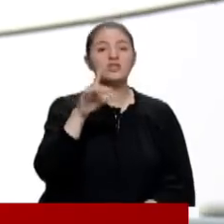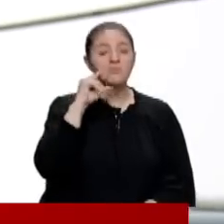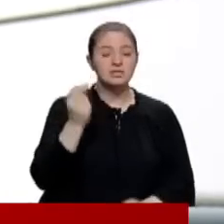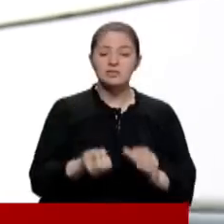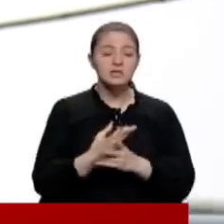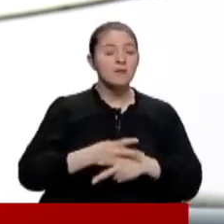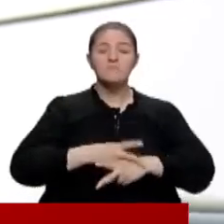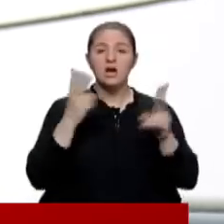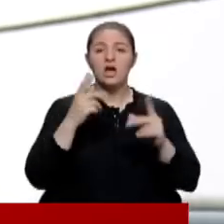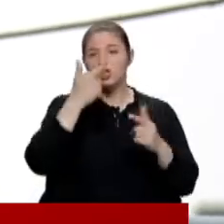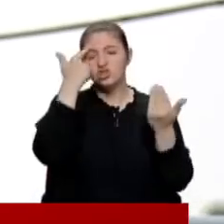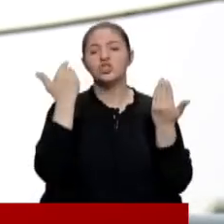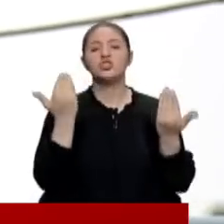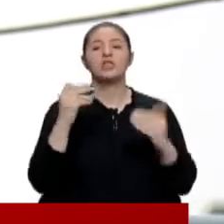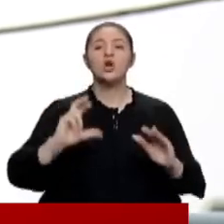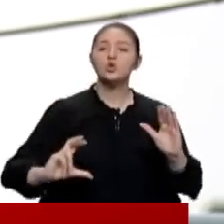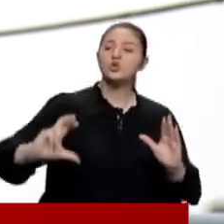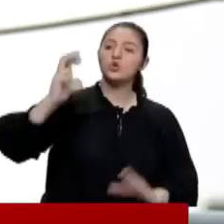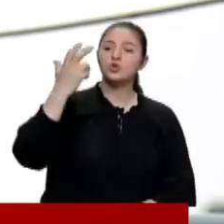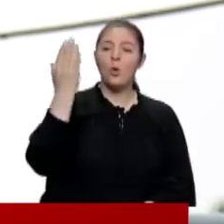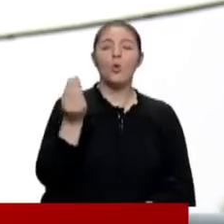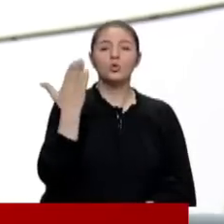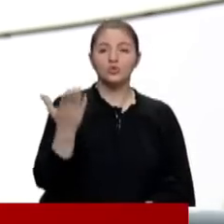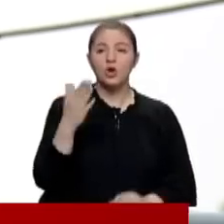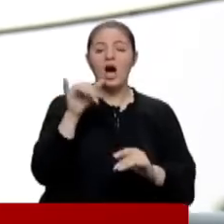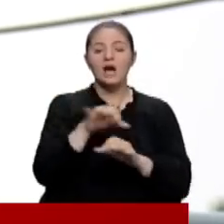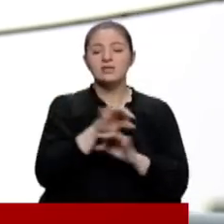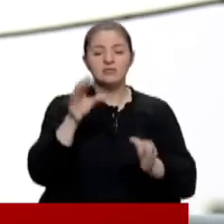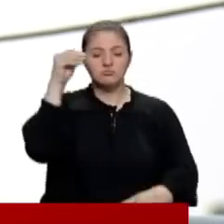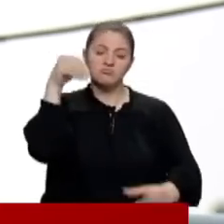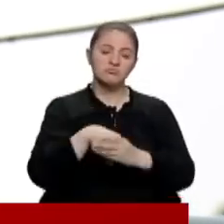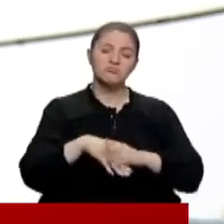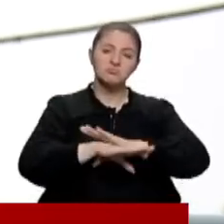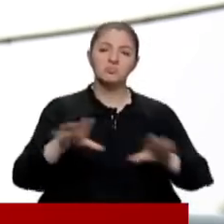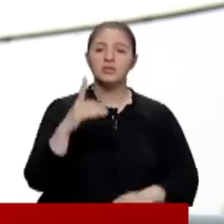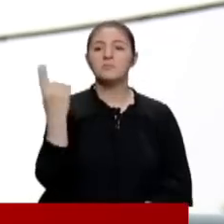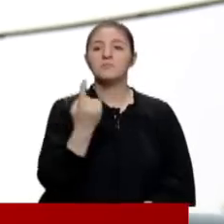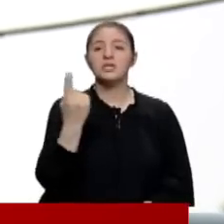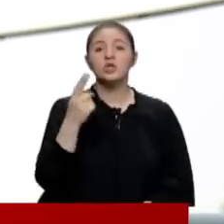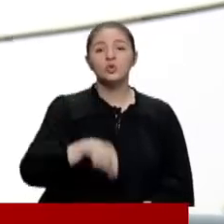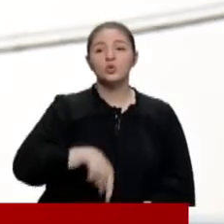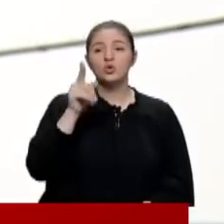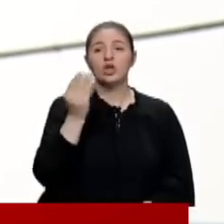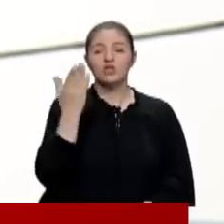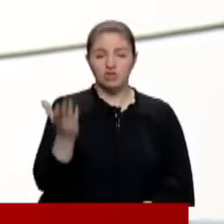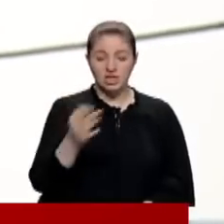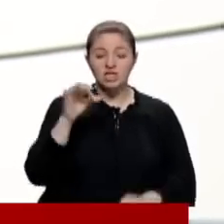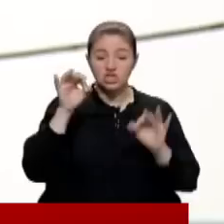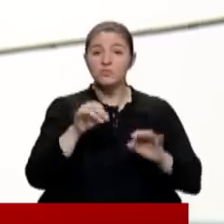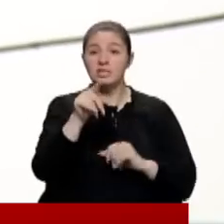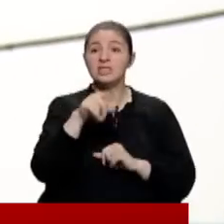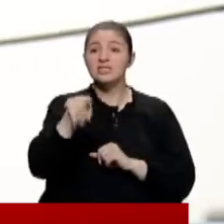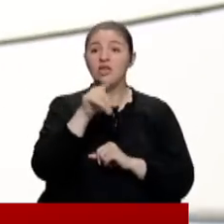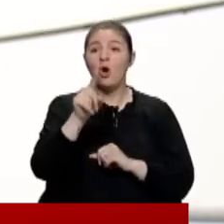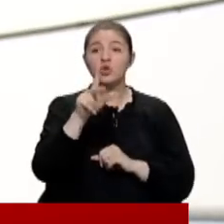Mayıs sabahı inşallah güneşin doğduğu, haksızlıkların sona erdiği bir gün olacak. Şimdi